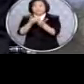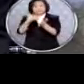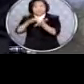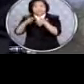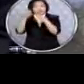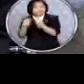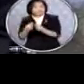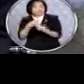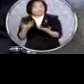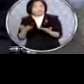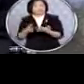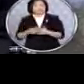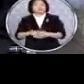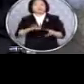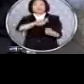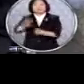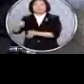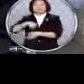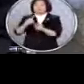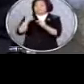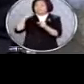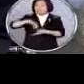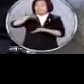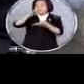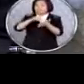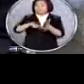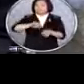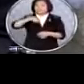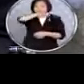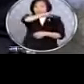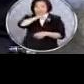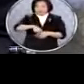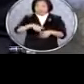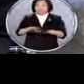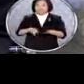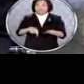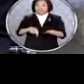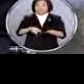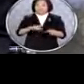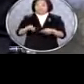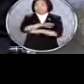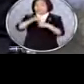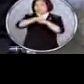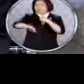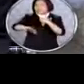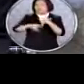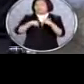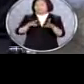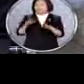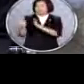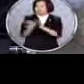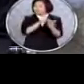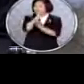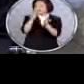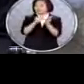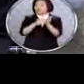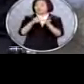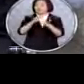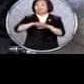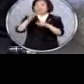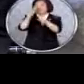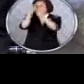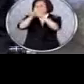的在地产业，我们在去年就提出加油产业，产业有加的计划， 经建会已经全部都规划好了，很快的就会拿出